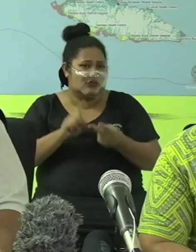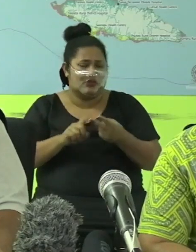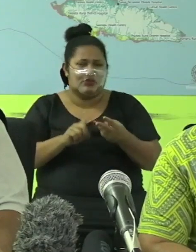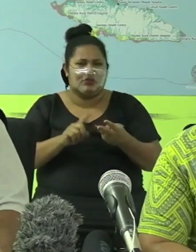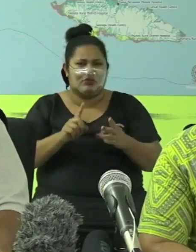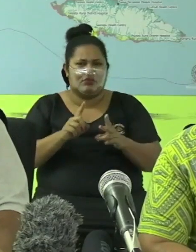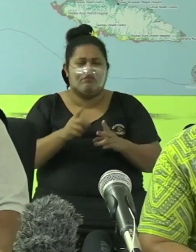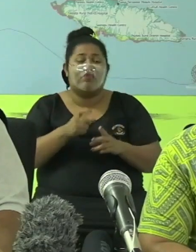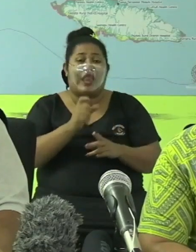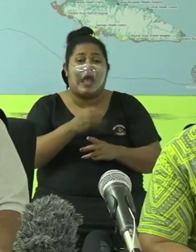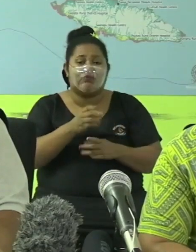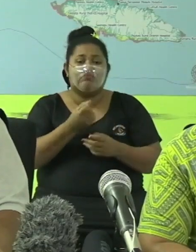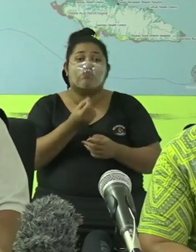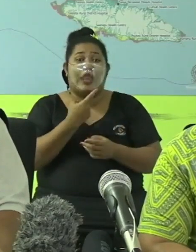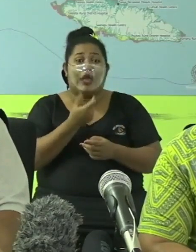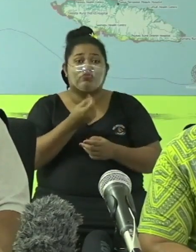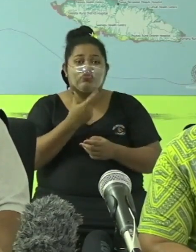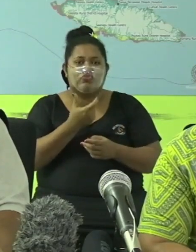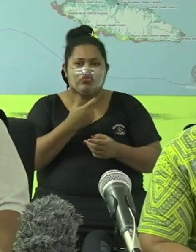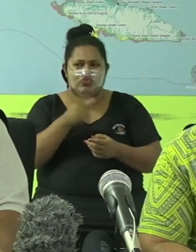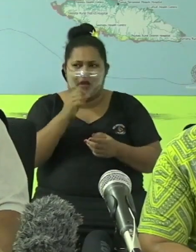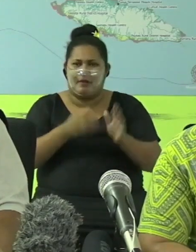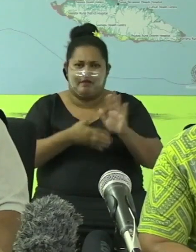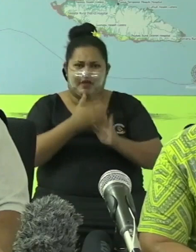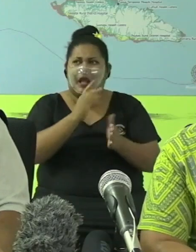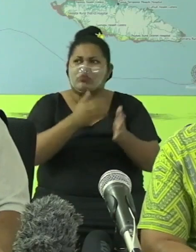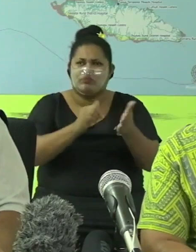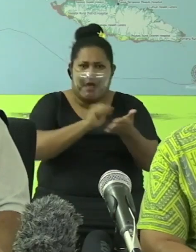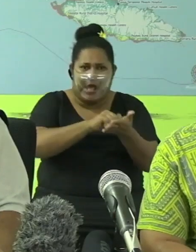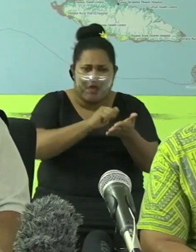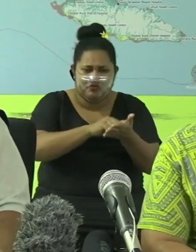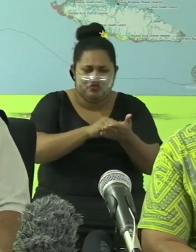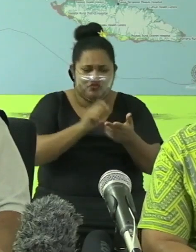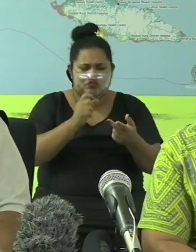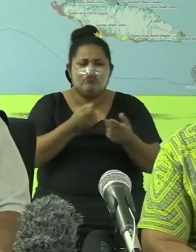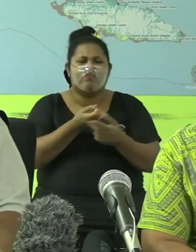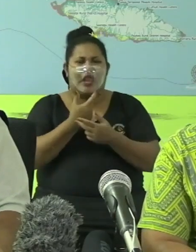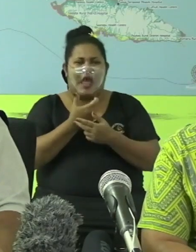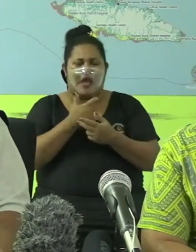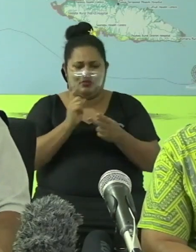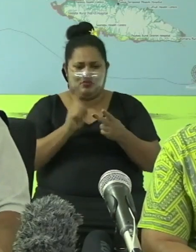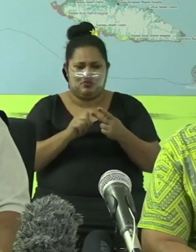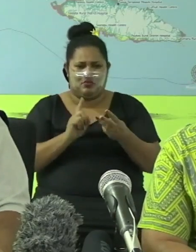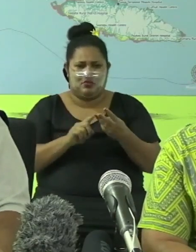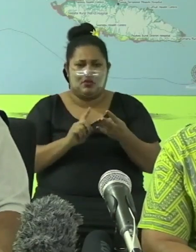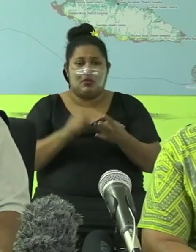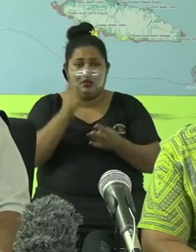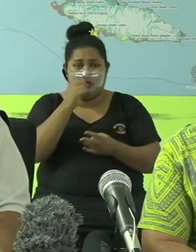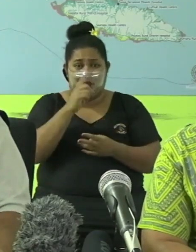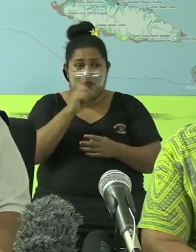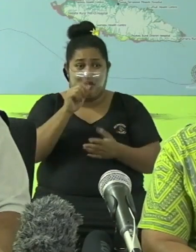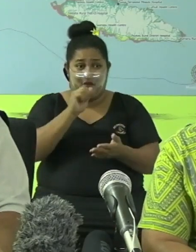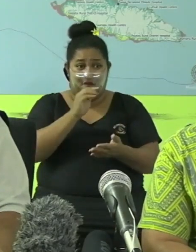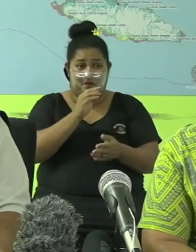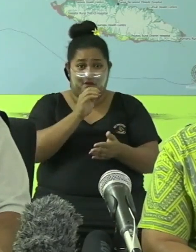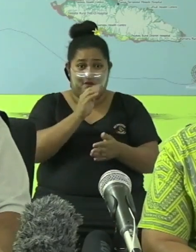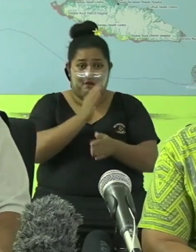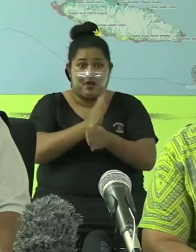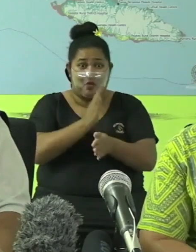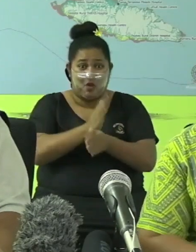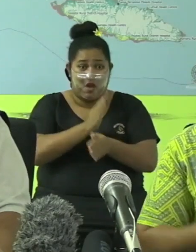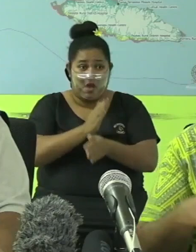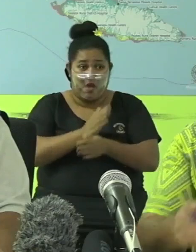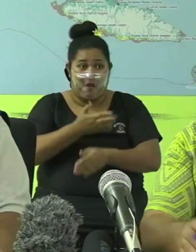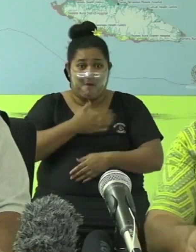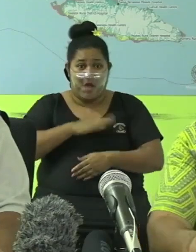au. Ia e whaapena fo ia i latou o loo whaingaluenga ma mo mia tulaga tau tupe au o le mwhai ona